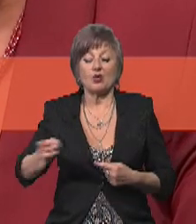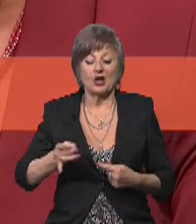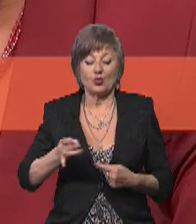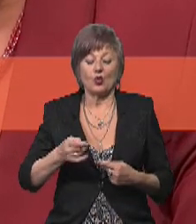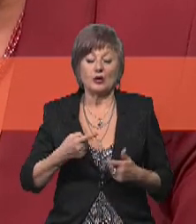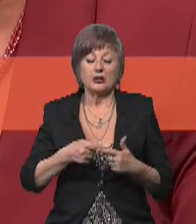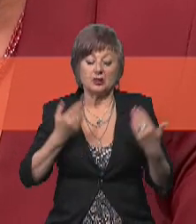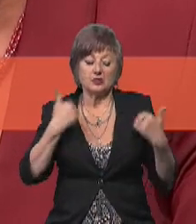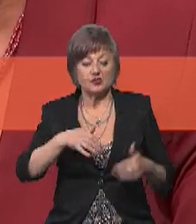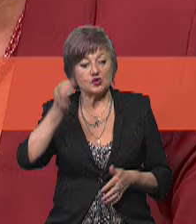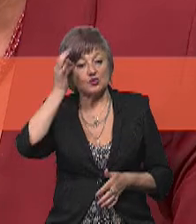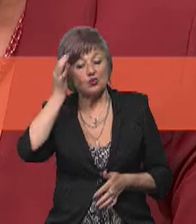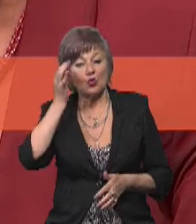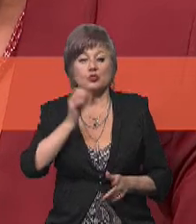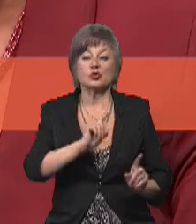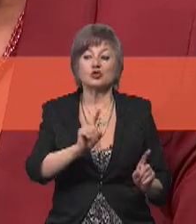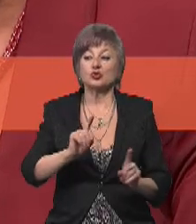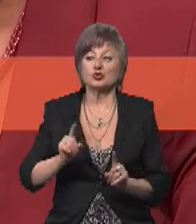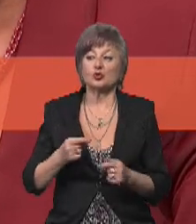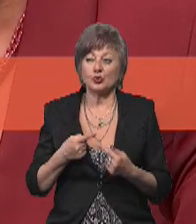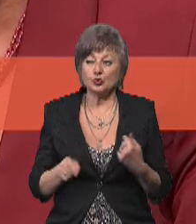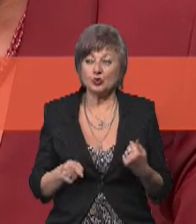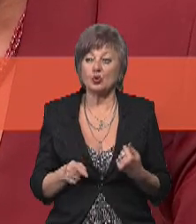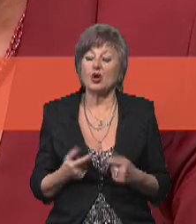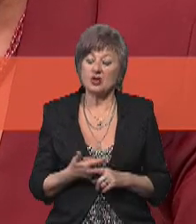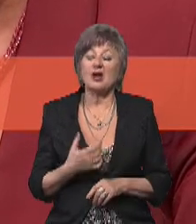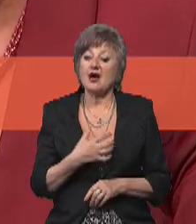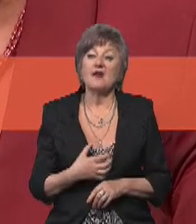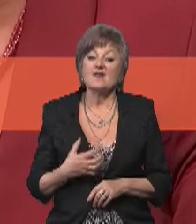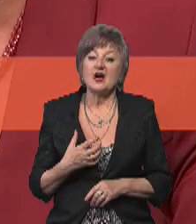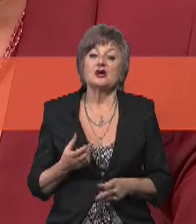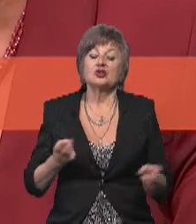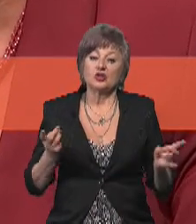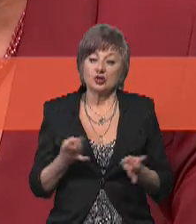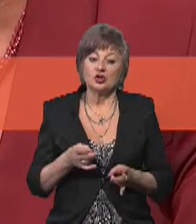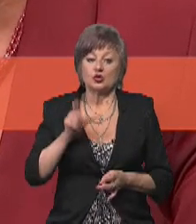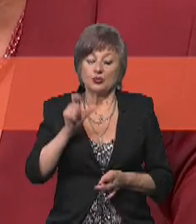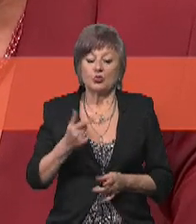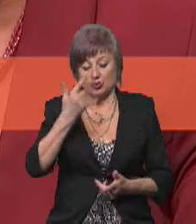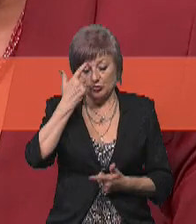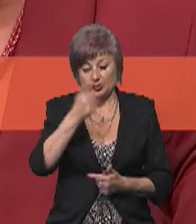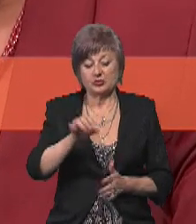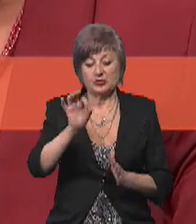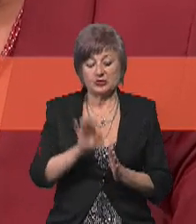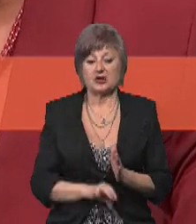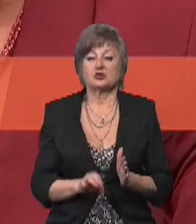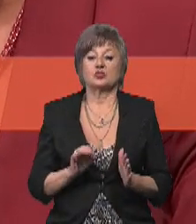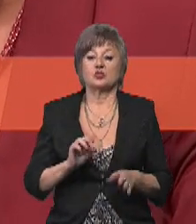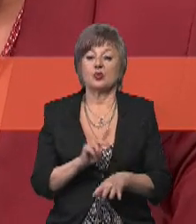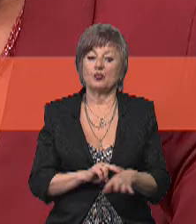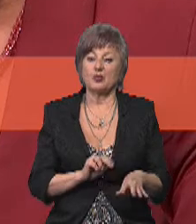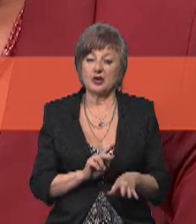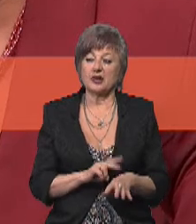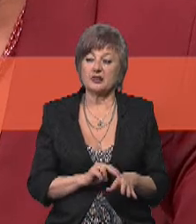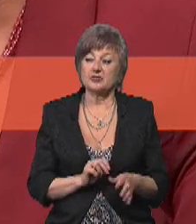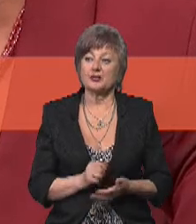за прикметами згадають схожу особу за цими ж прикметами. Тому це дуже потрібно, щоб особа зверталась на лінію 102 у випадку, якщо